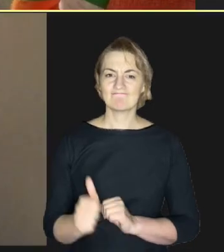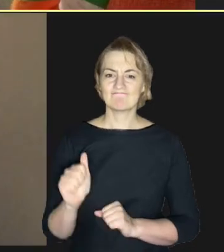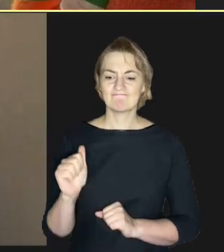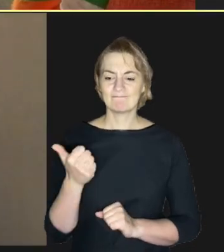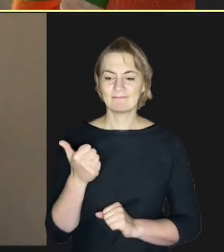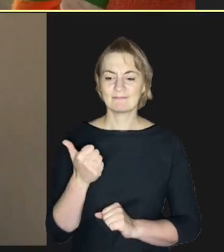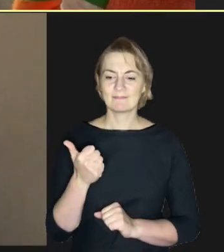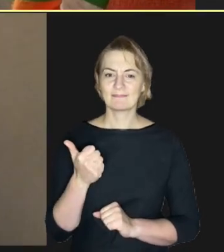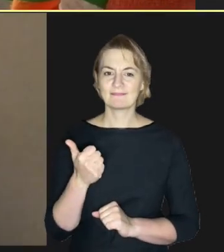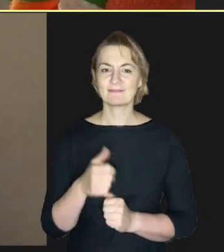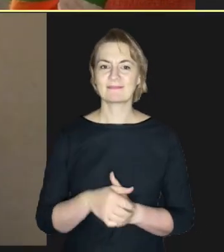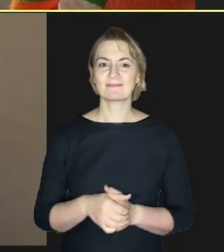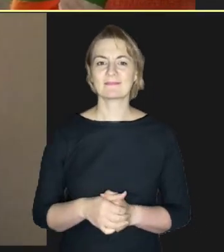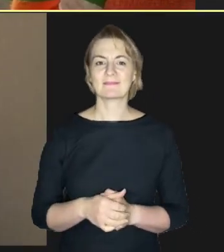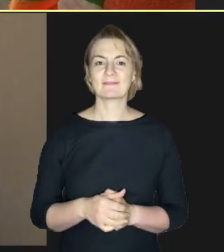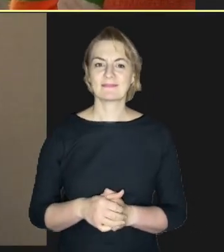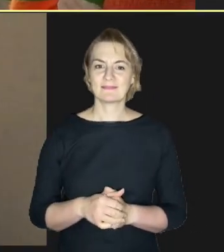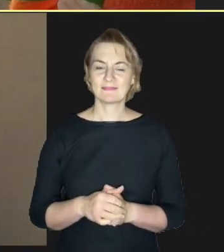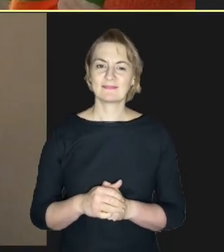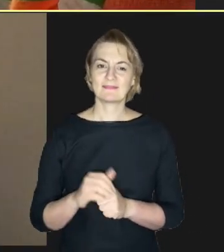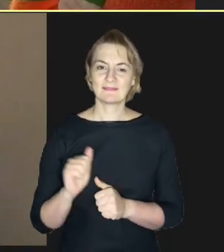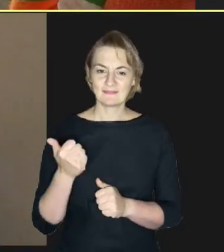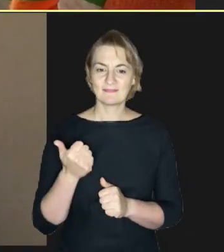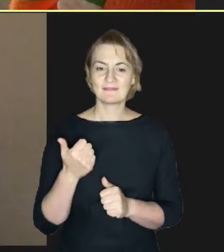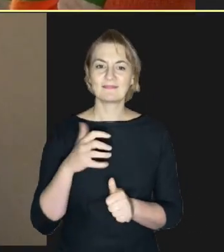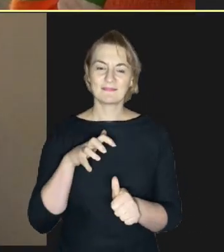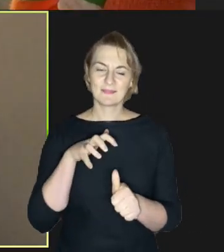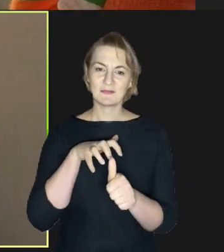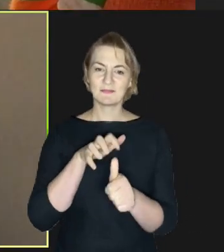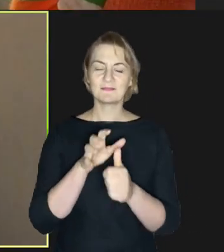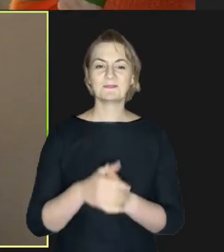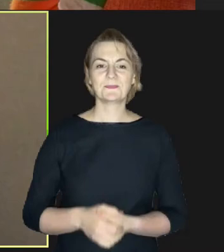Który idzie za. Idzie za, tak.